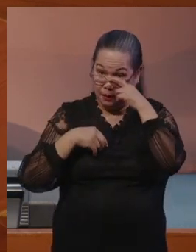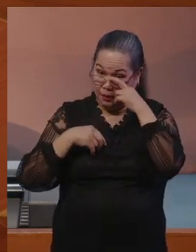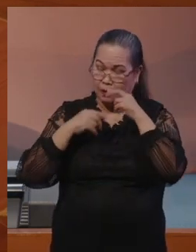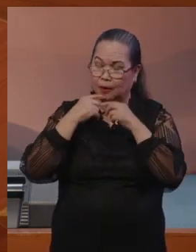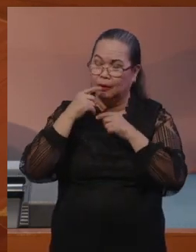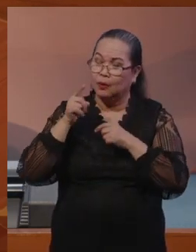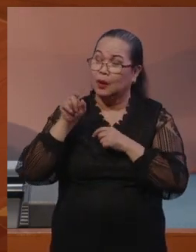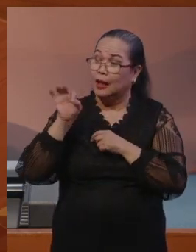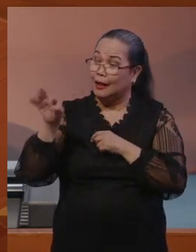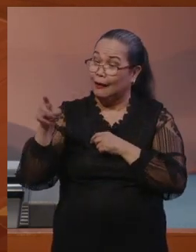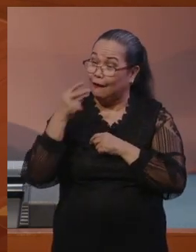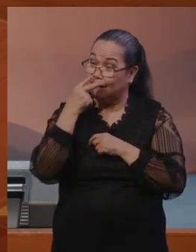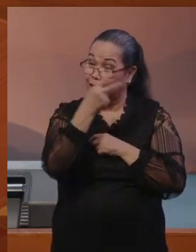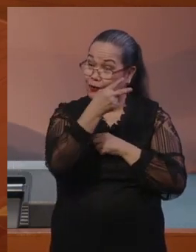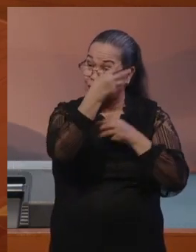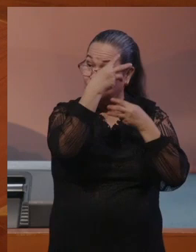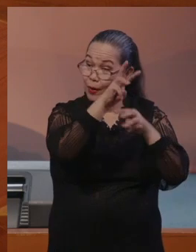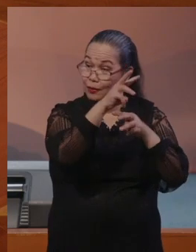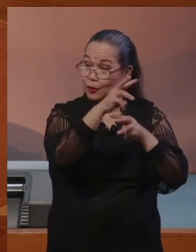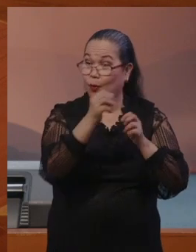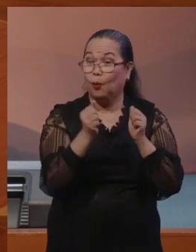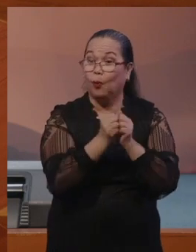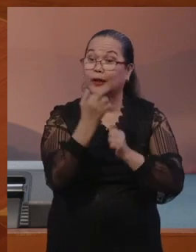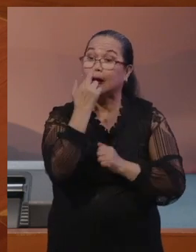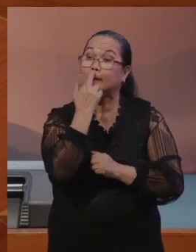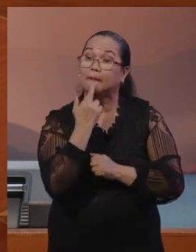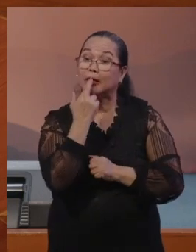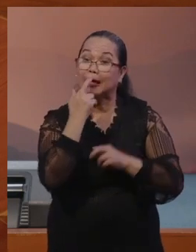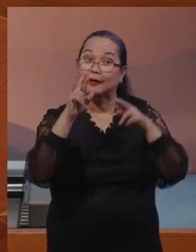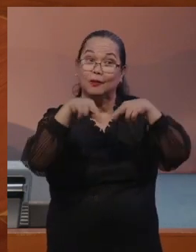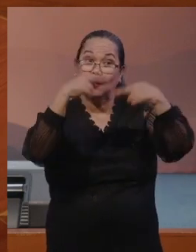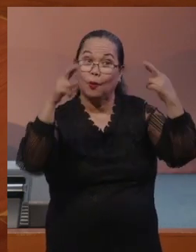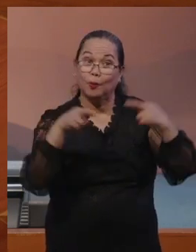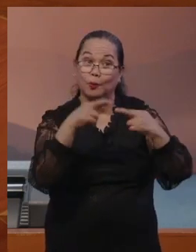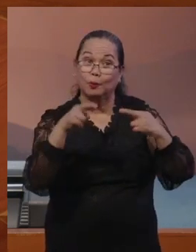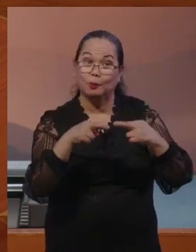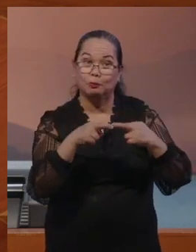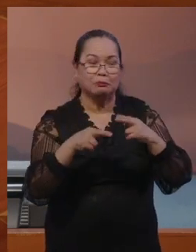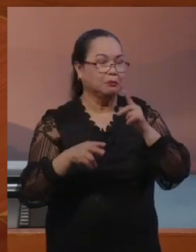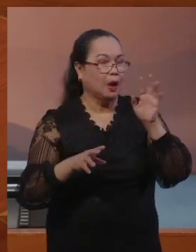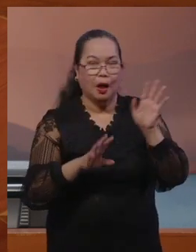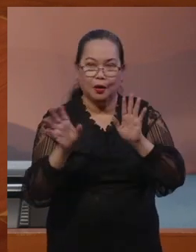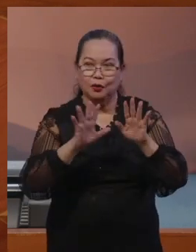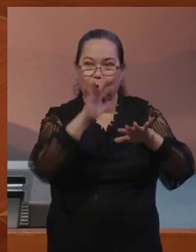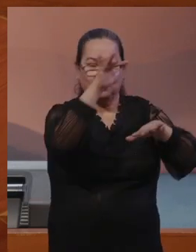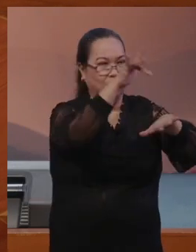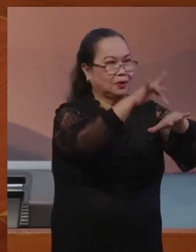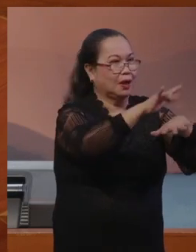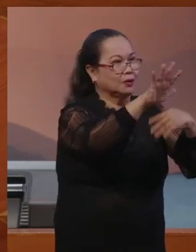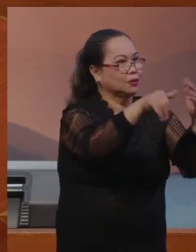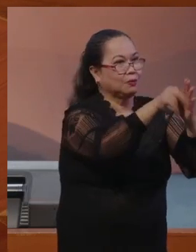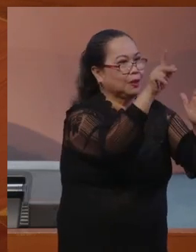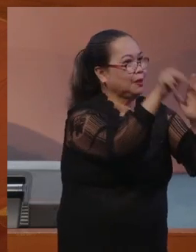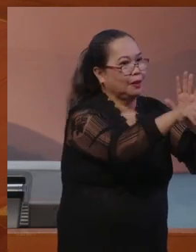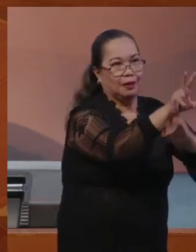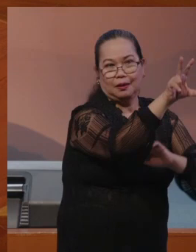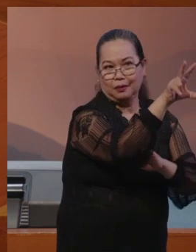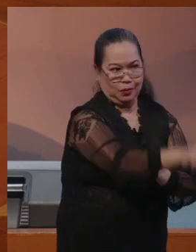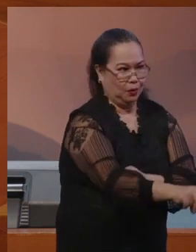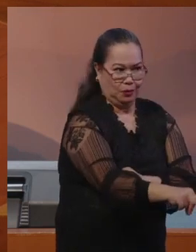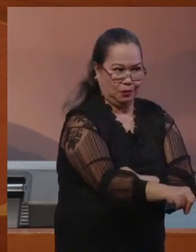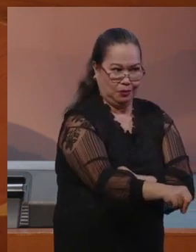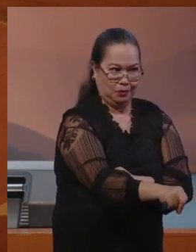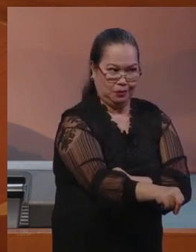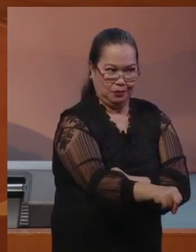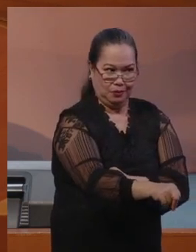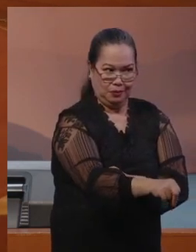may nakita kayong bintana na may scarlet cord, huwag niyong gagalawin ang lahat na nasa loob ng